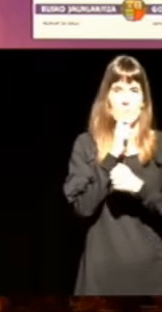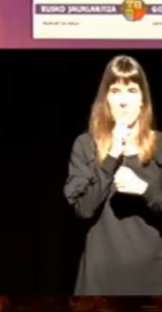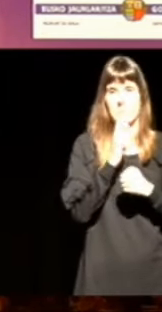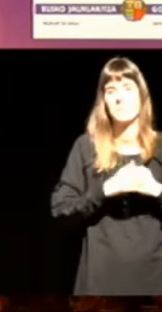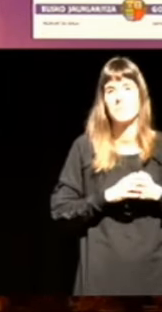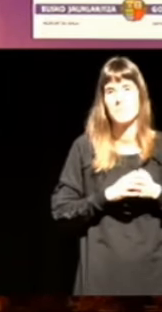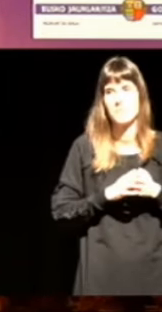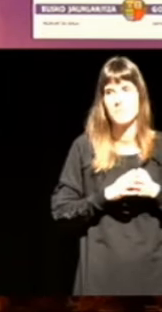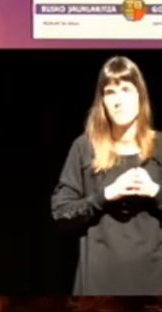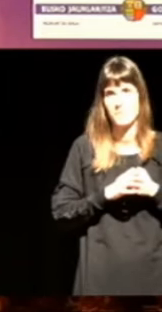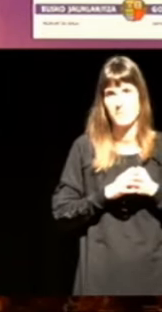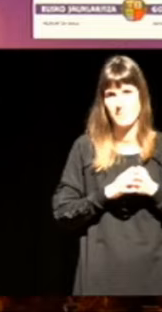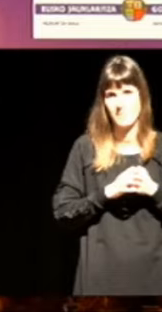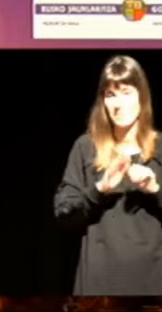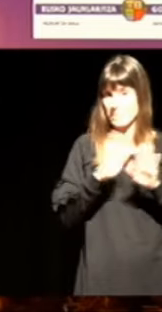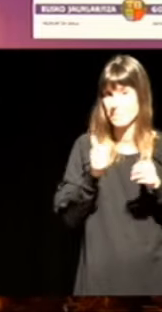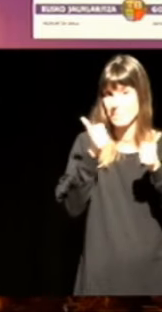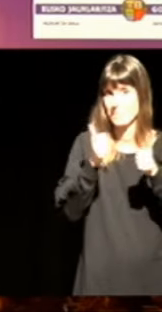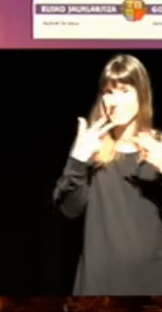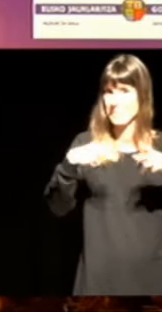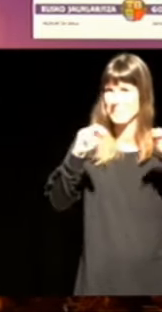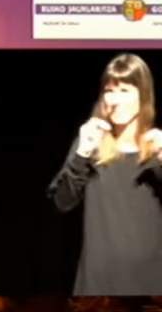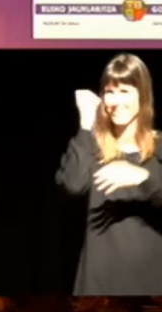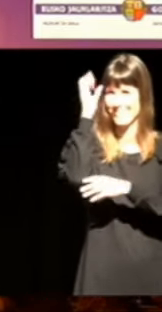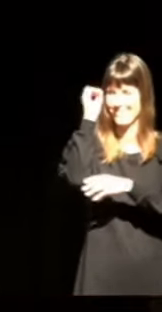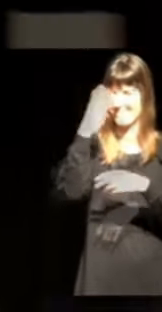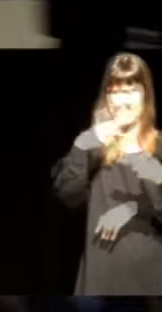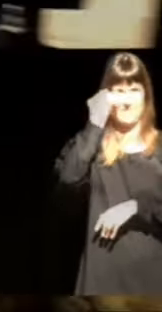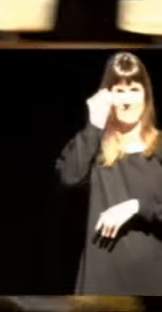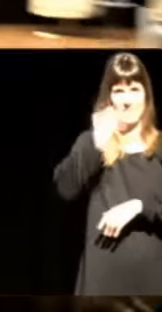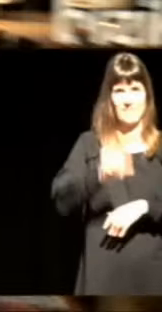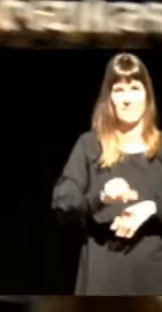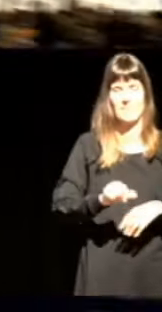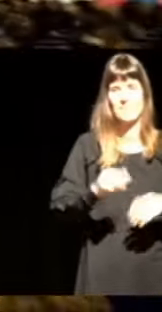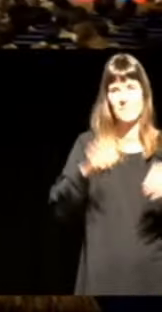klaratuta. Amen, amaitzen dugu, eskerrik asko guztioi, eskerrik asko.